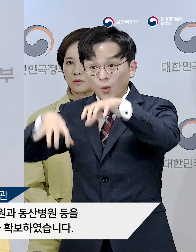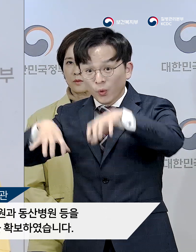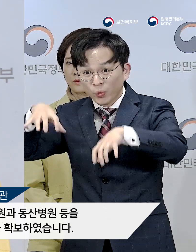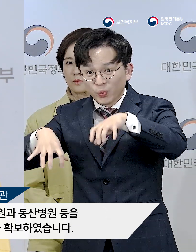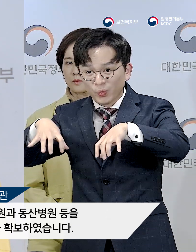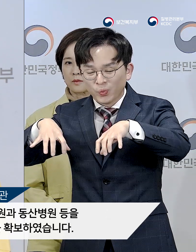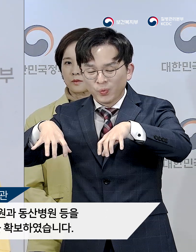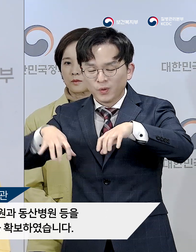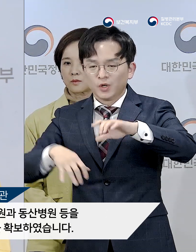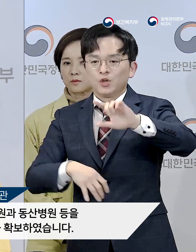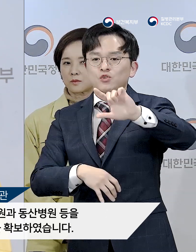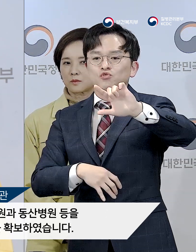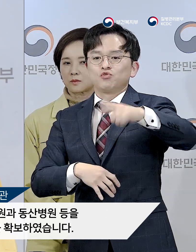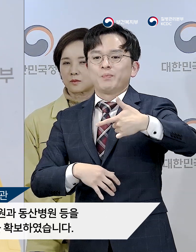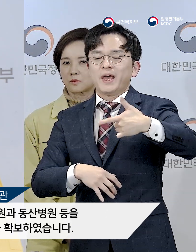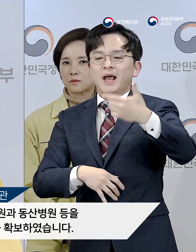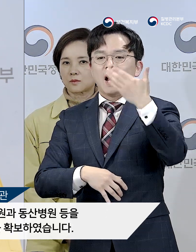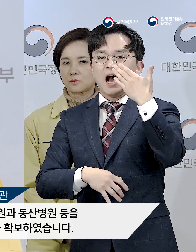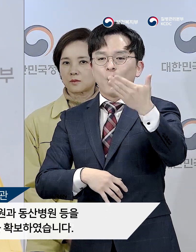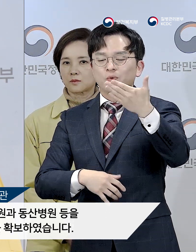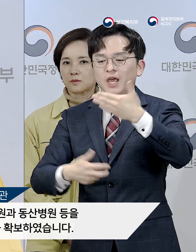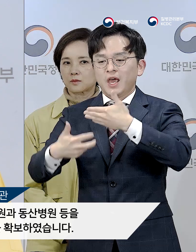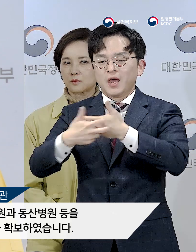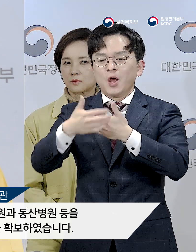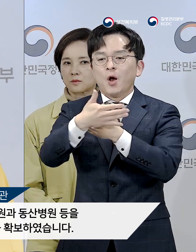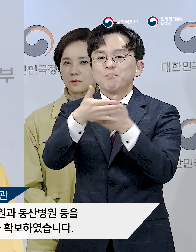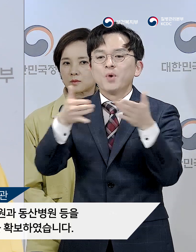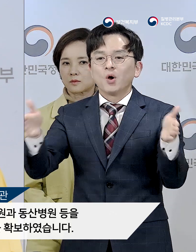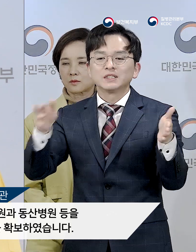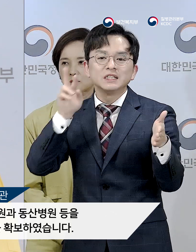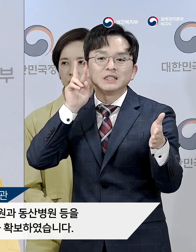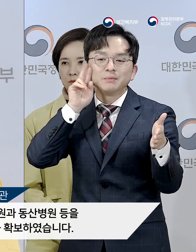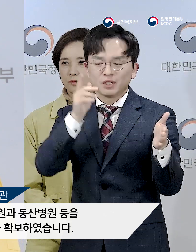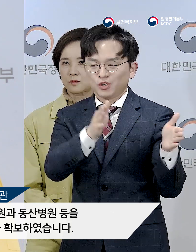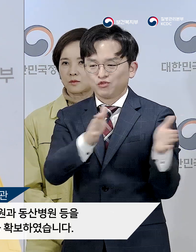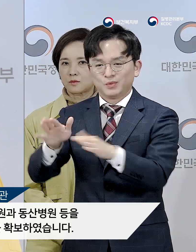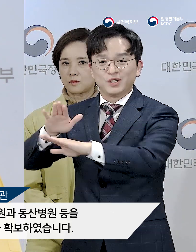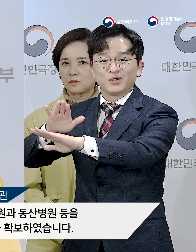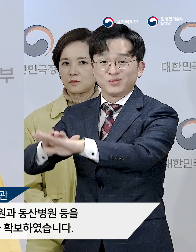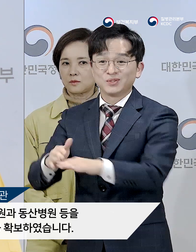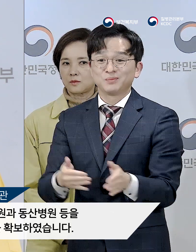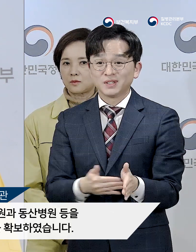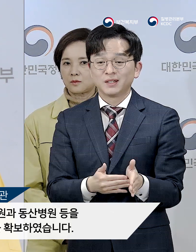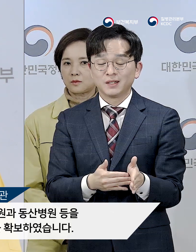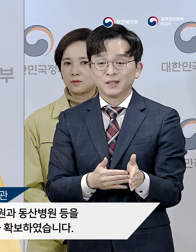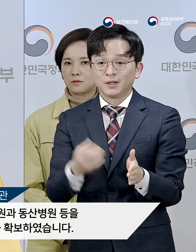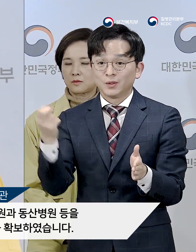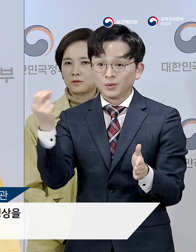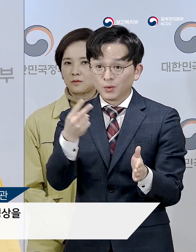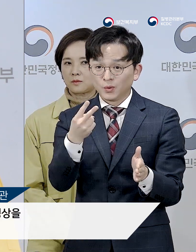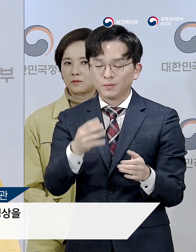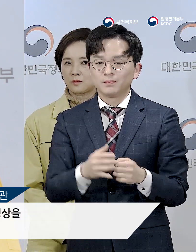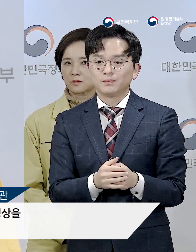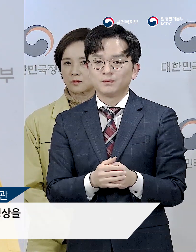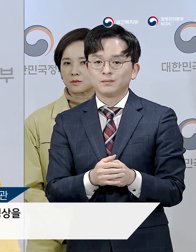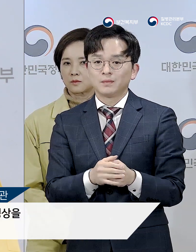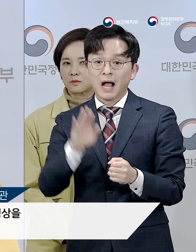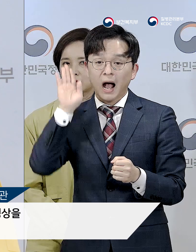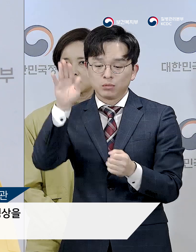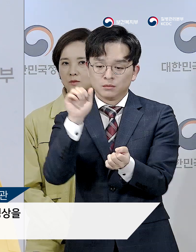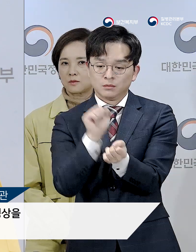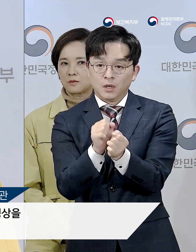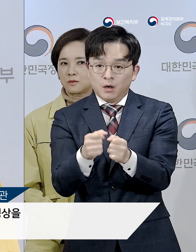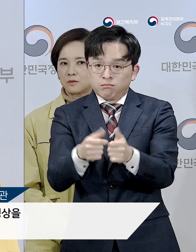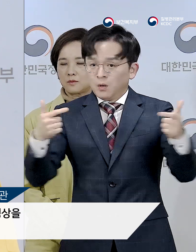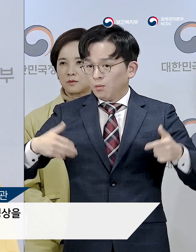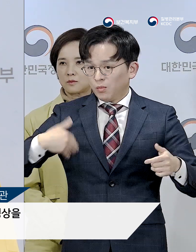지정하여 609개 임상 입원 병상을 확보하였습니다. 또한 추가적인 환자